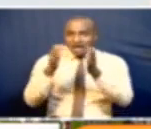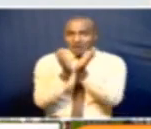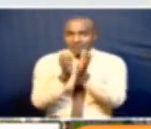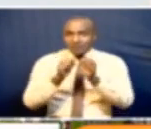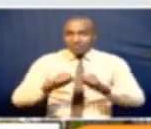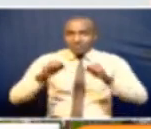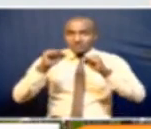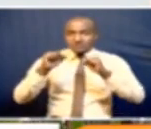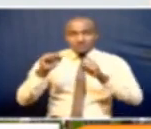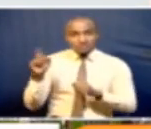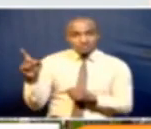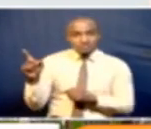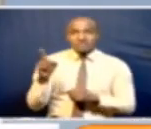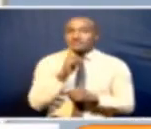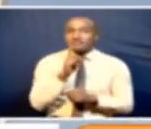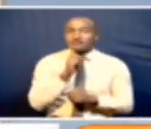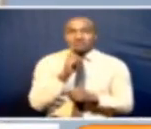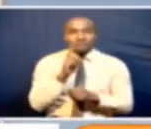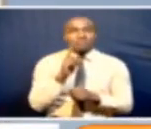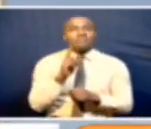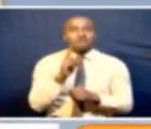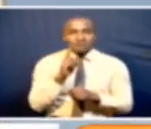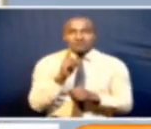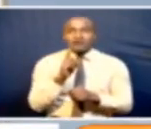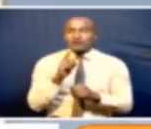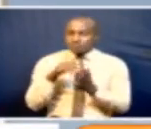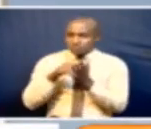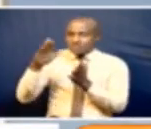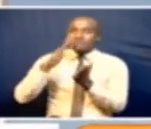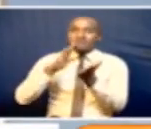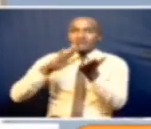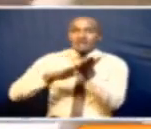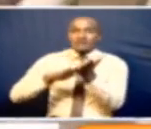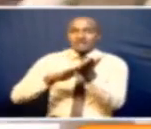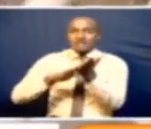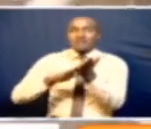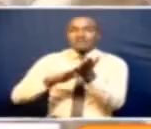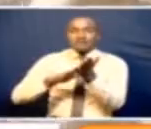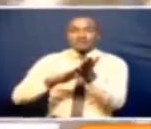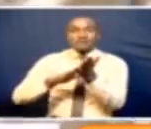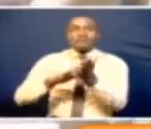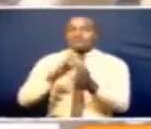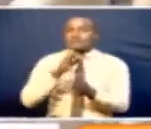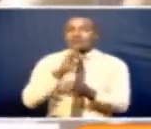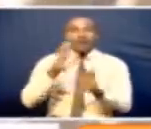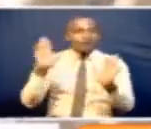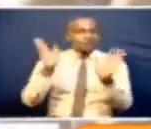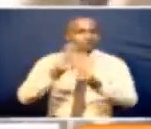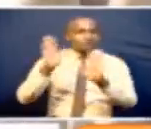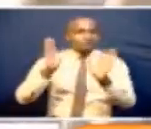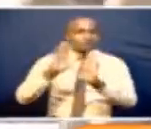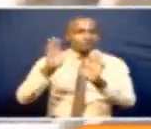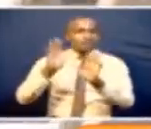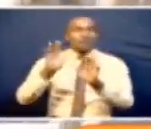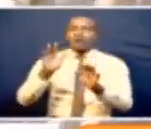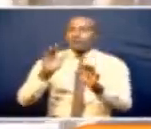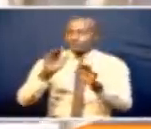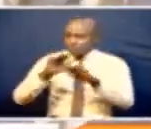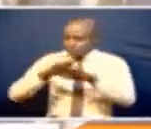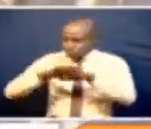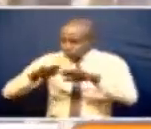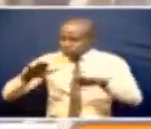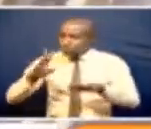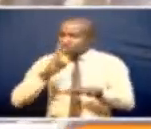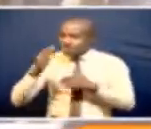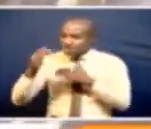Reginald Okumu akisema tayari wameandikia halmashauri ya rasilimali za maji barua wakipinga kauli kuwa nyumba hizo zimejengwa eneo la